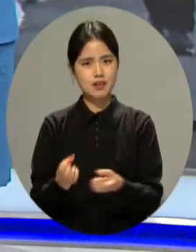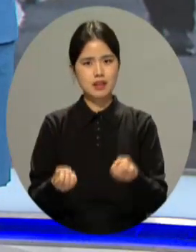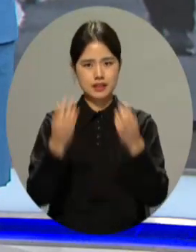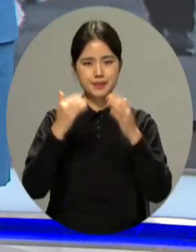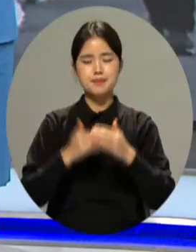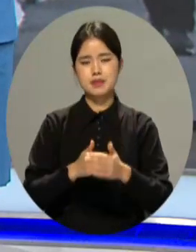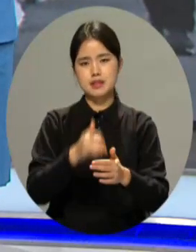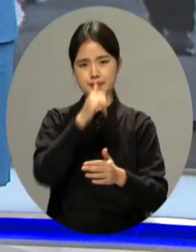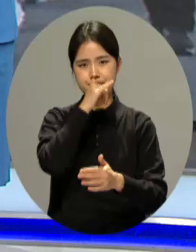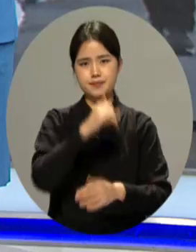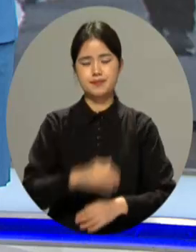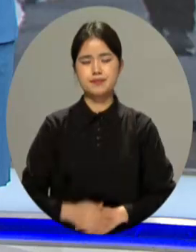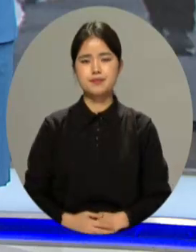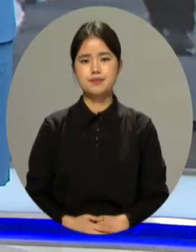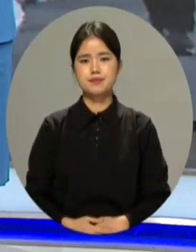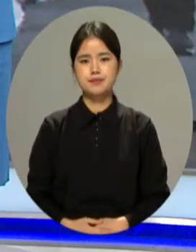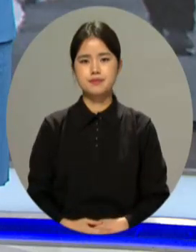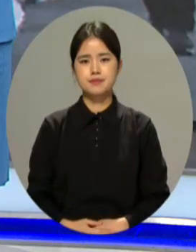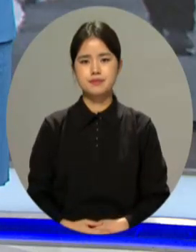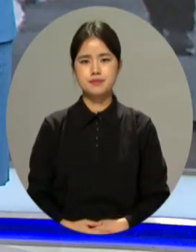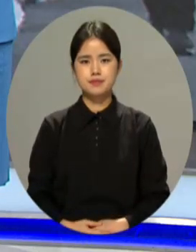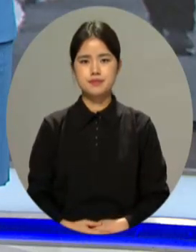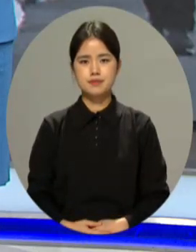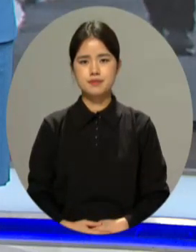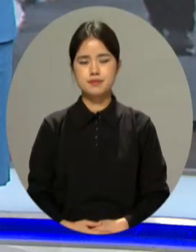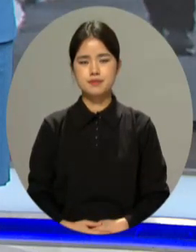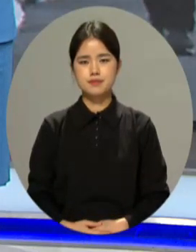진행됐습니다 전재훈 기자입니다